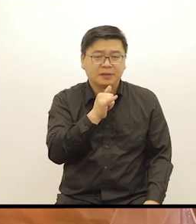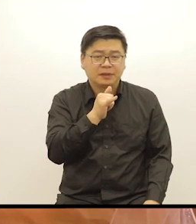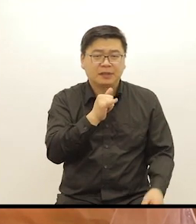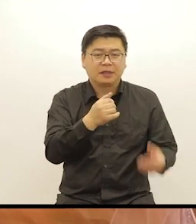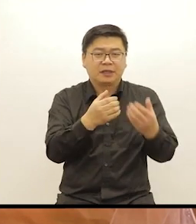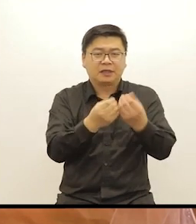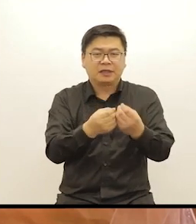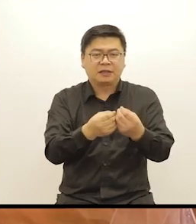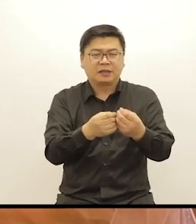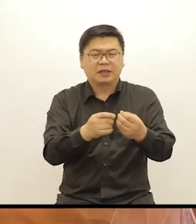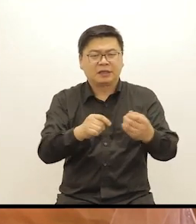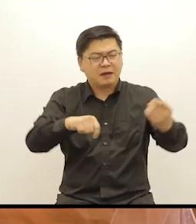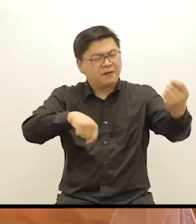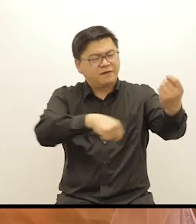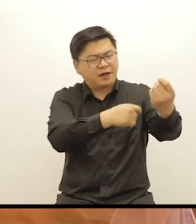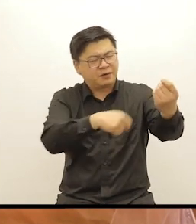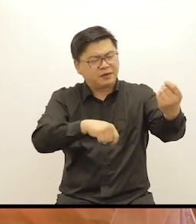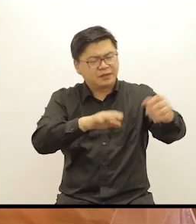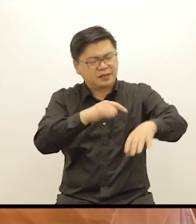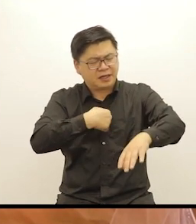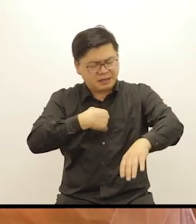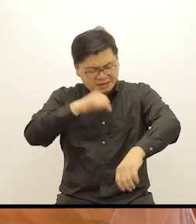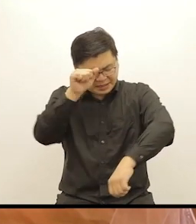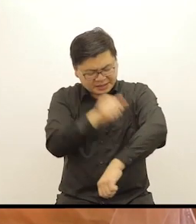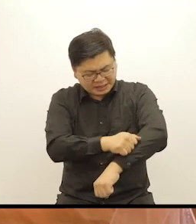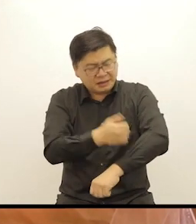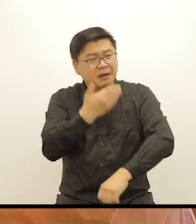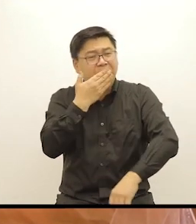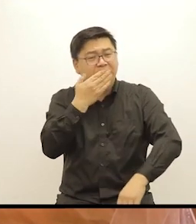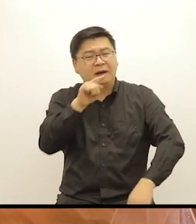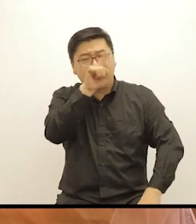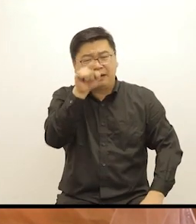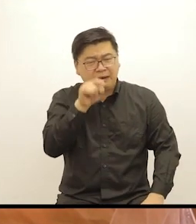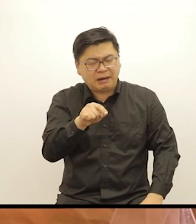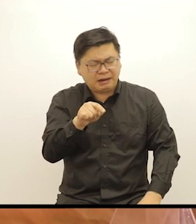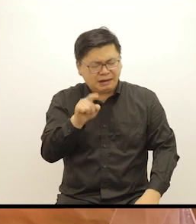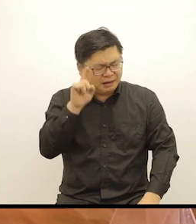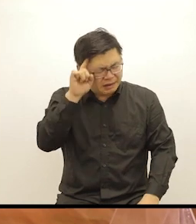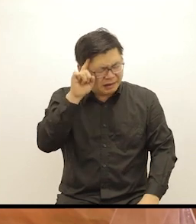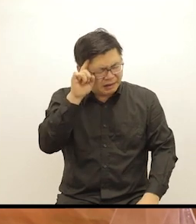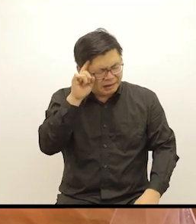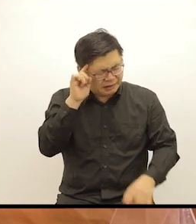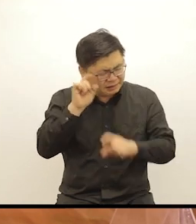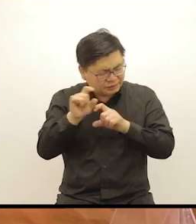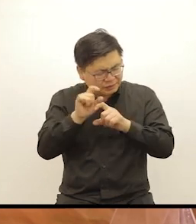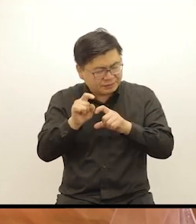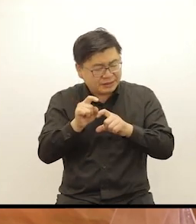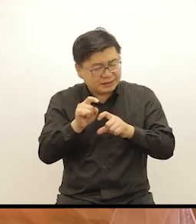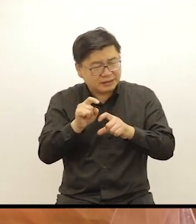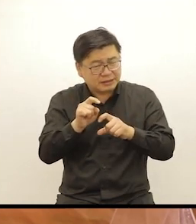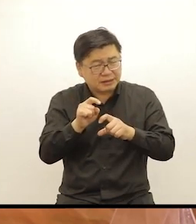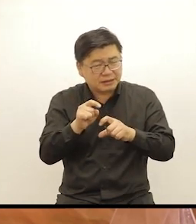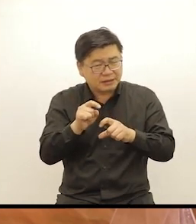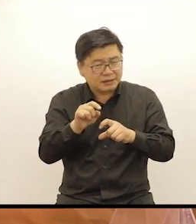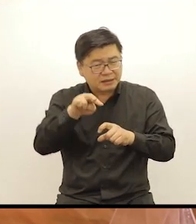바이올린이란 악기를 내가 과연 잘할 수 있을까? 이런 정말 심한 슬럼프를 겪었는데